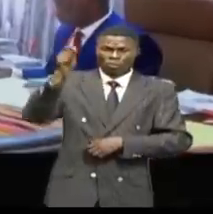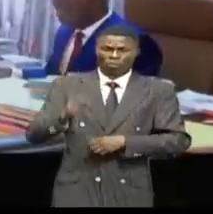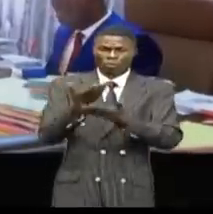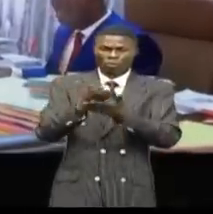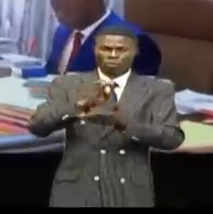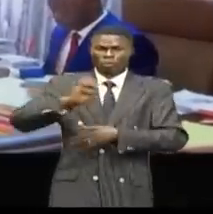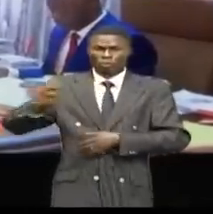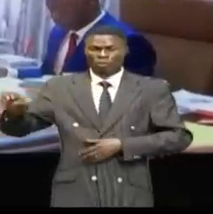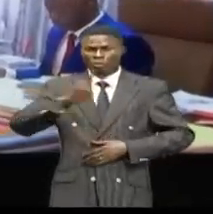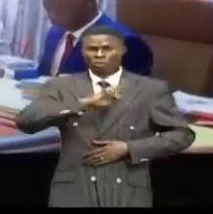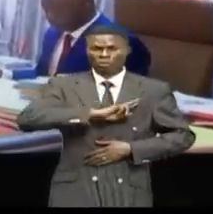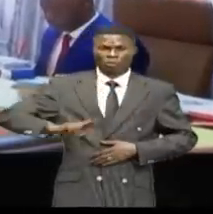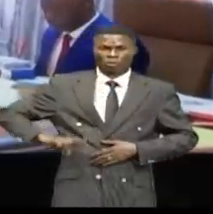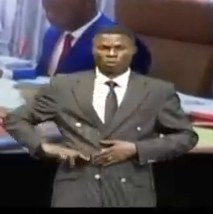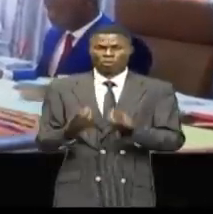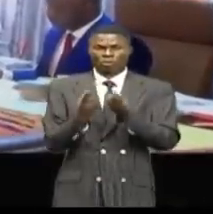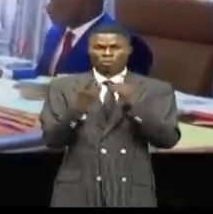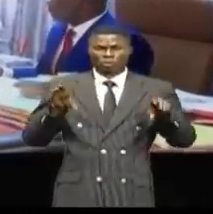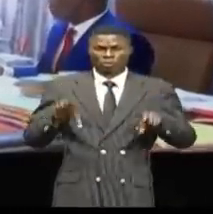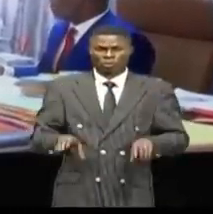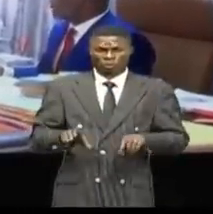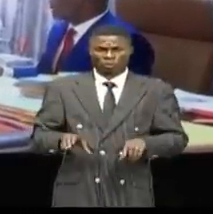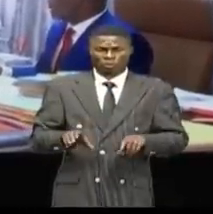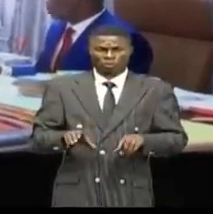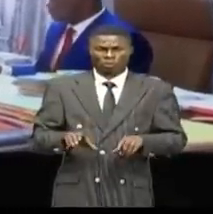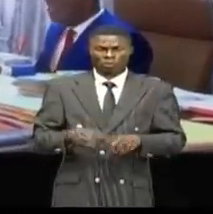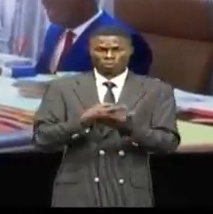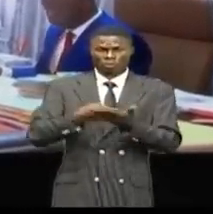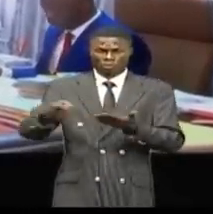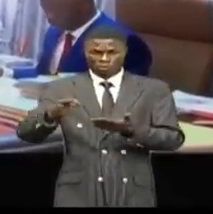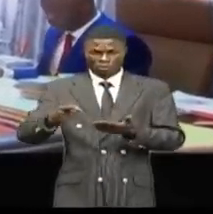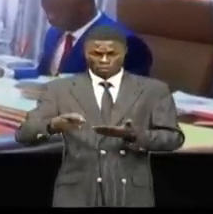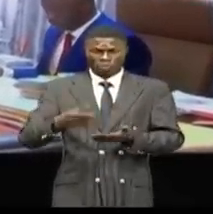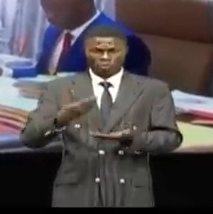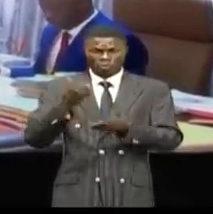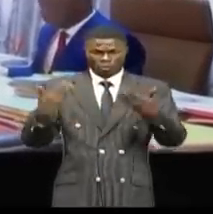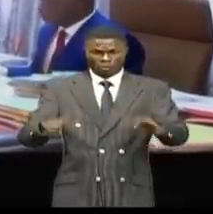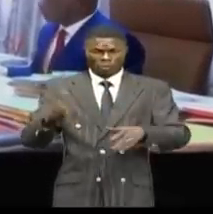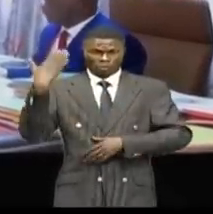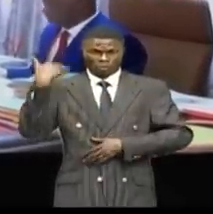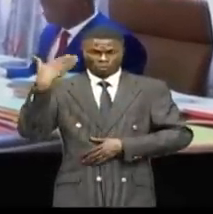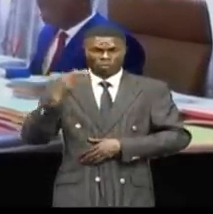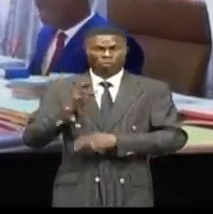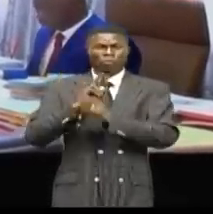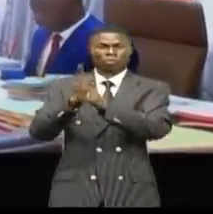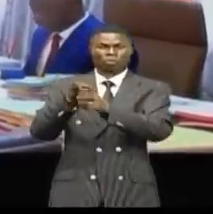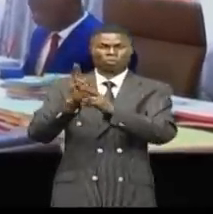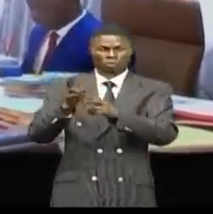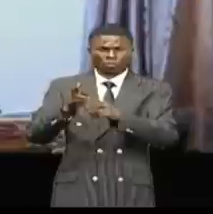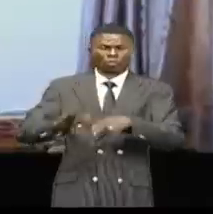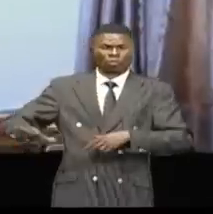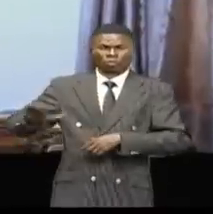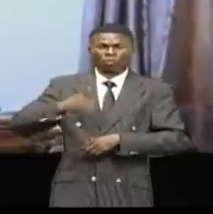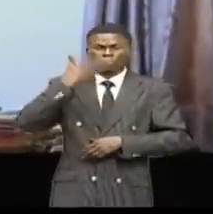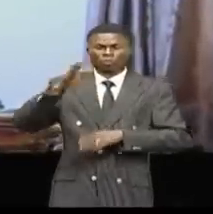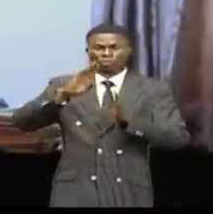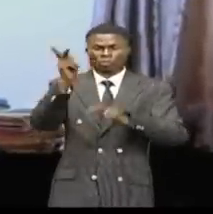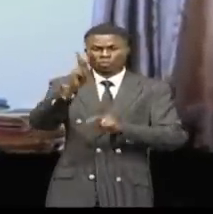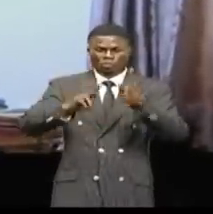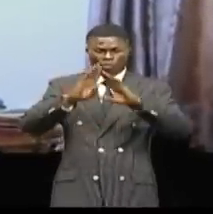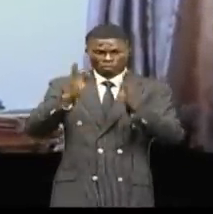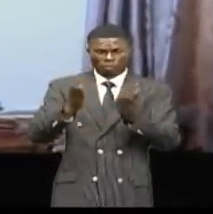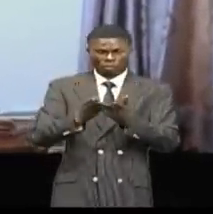de la République démocratique du Congo. Durant la semaine qui s'achève, l'état d'esprit de la population a été